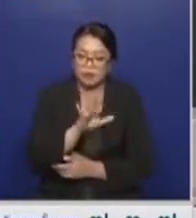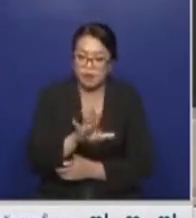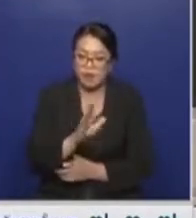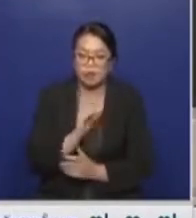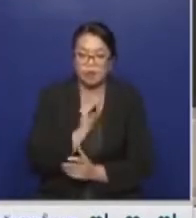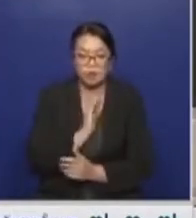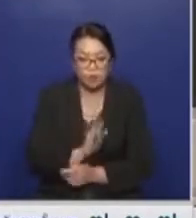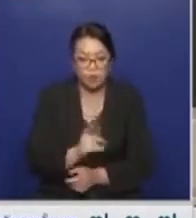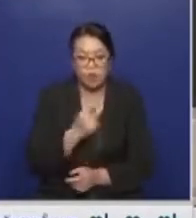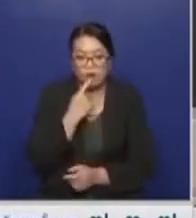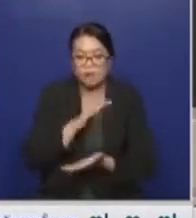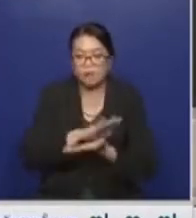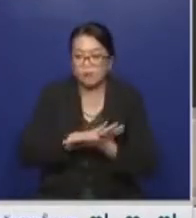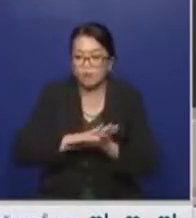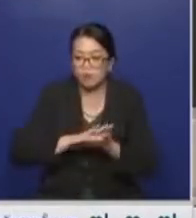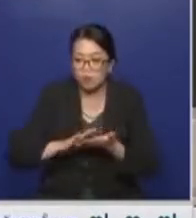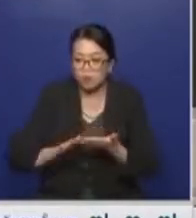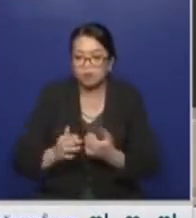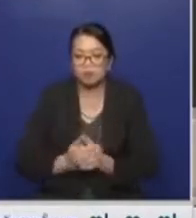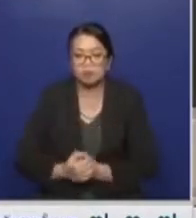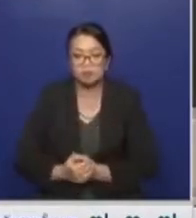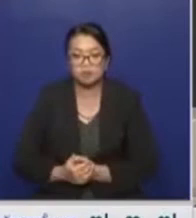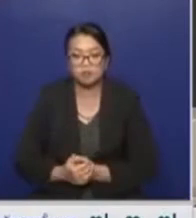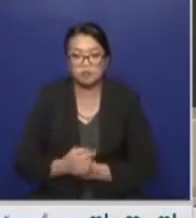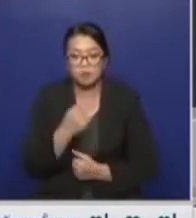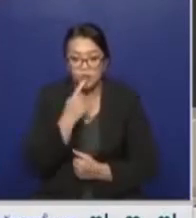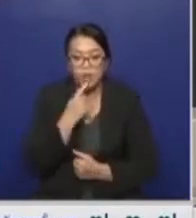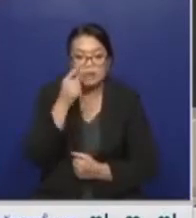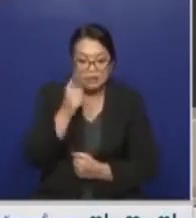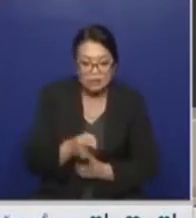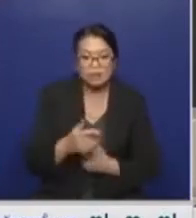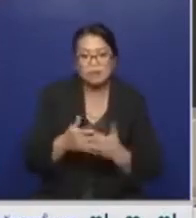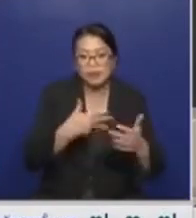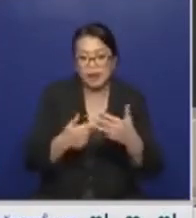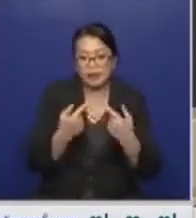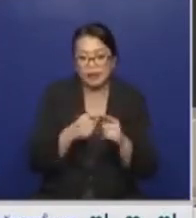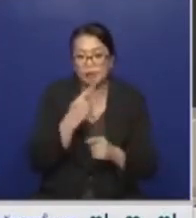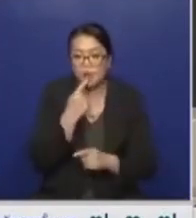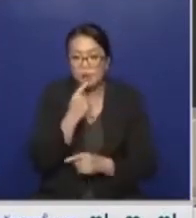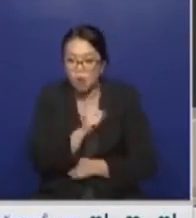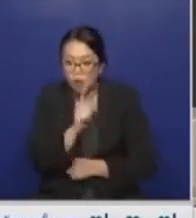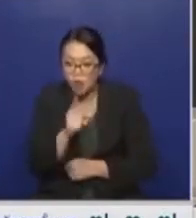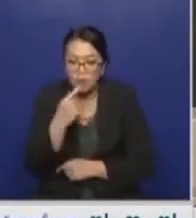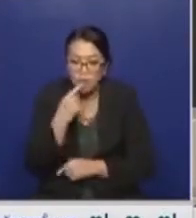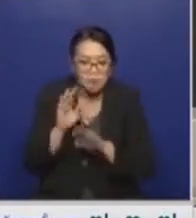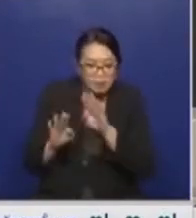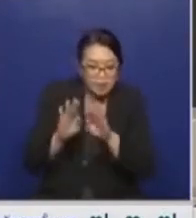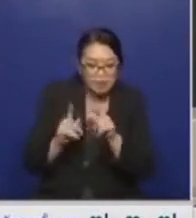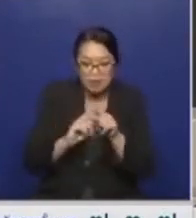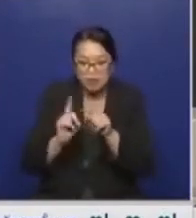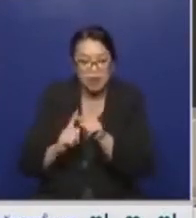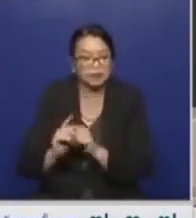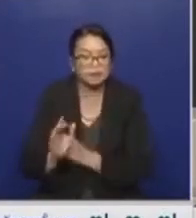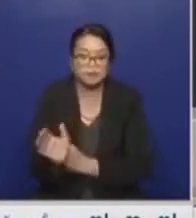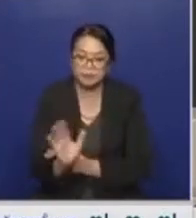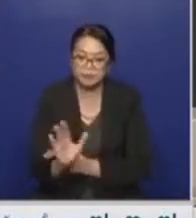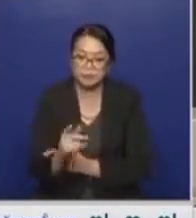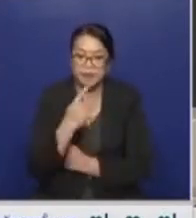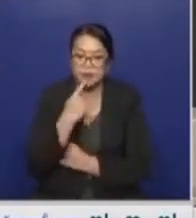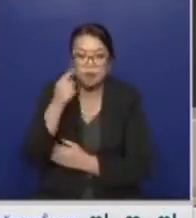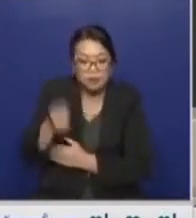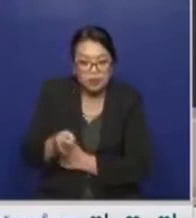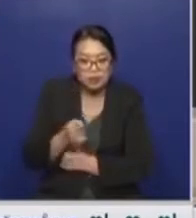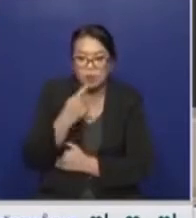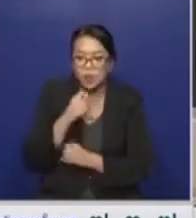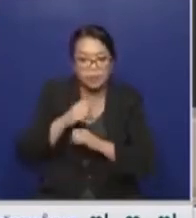คือใช้ถ้อยคำข้อที่จริงคือพูดข้อเท็จจริงเนี่ยผมไม่ว่าอะไรเลยครับแต่ว่าถ้าเราไปใช้เท่าคำเสียดสีให้เกิด